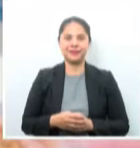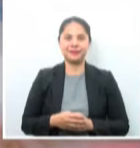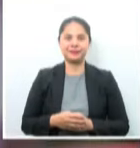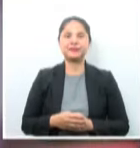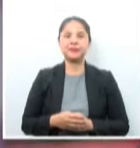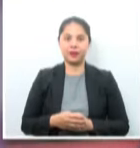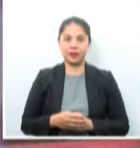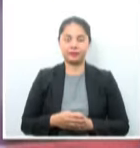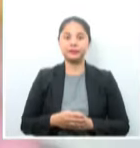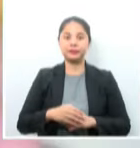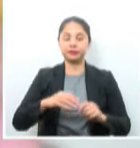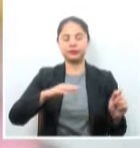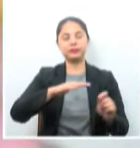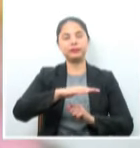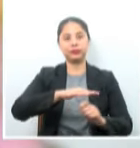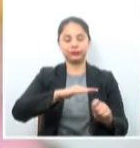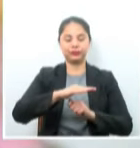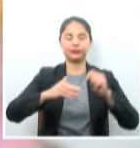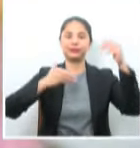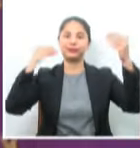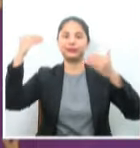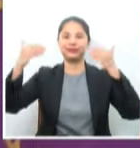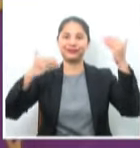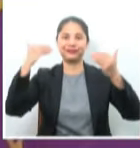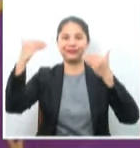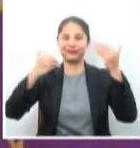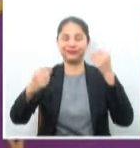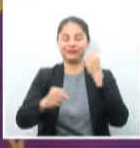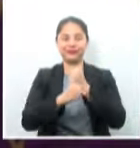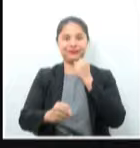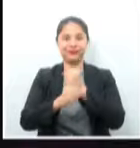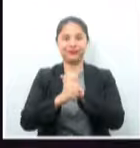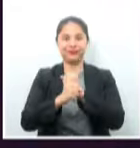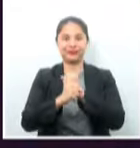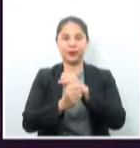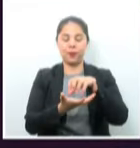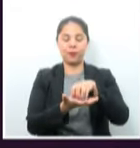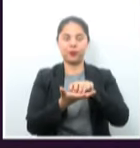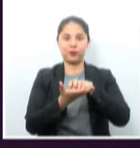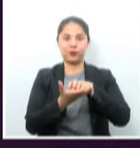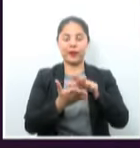ในระดับประถมวัยเรามีกิจกรรมวุ้นแฟนซีและกล้วยบดชีแสนอร่อย